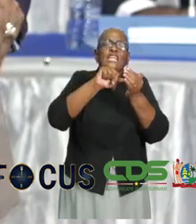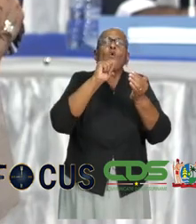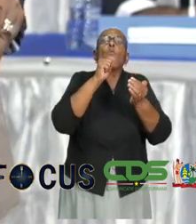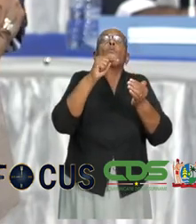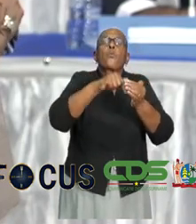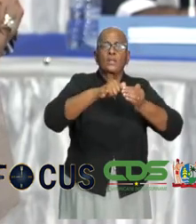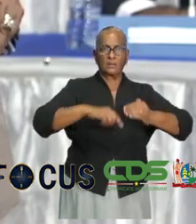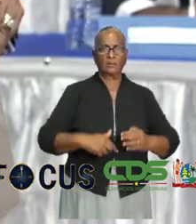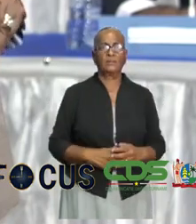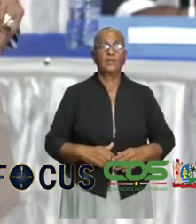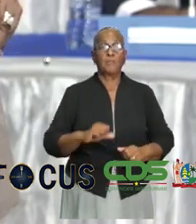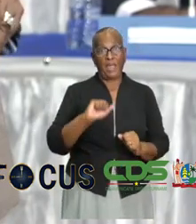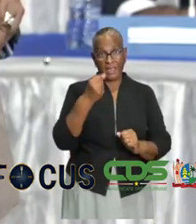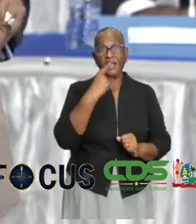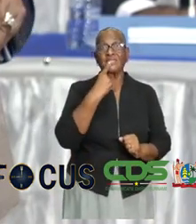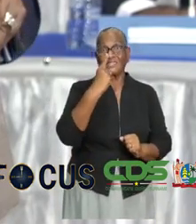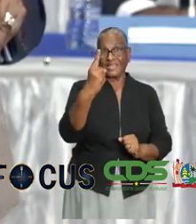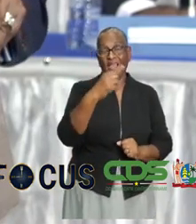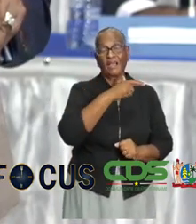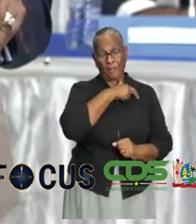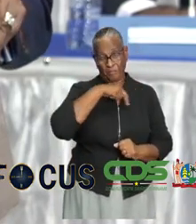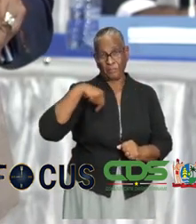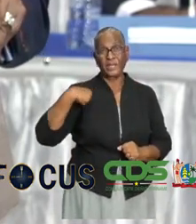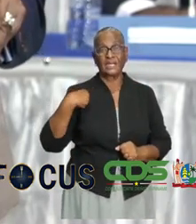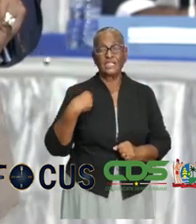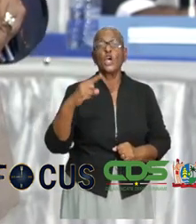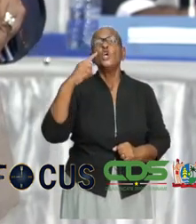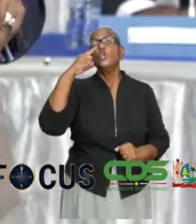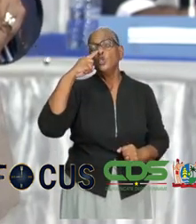u één ding wel zeggen als president.